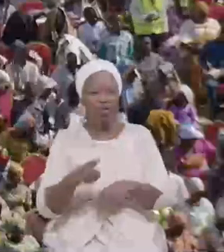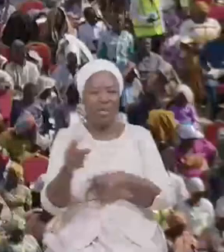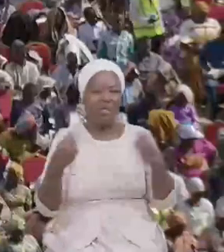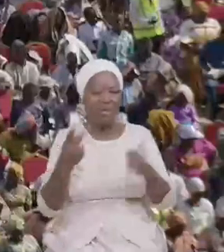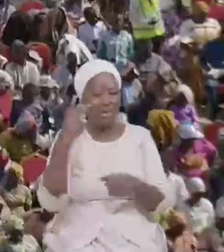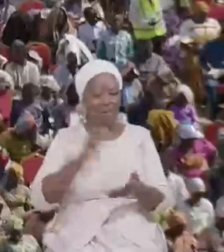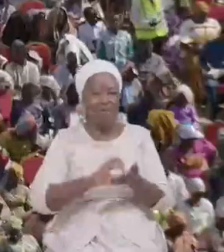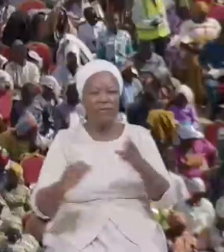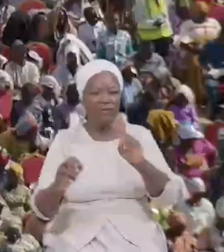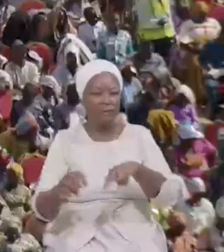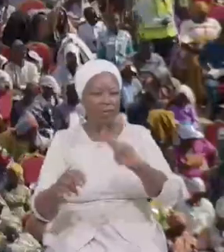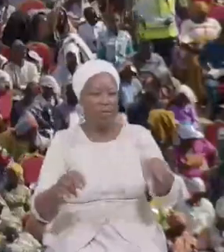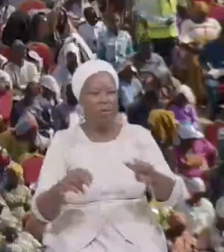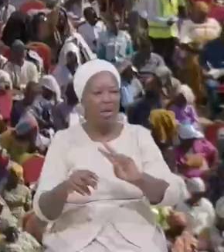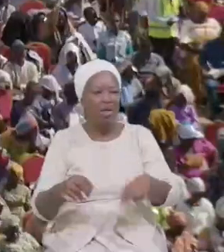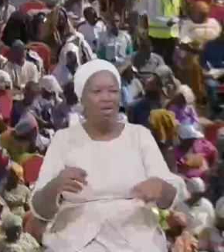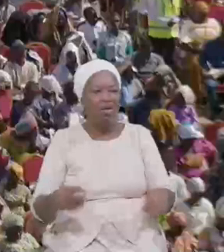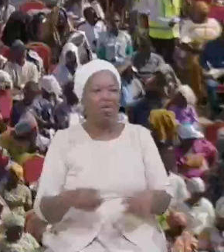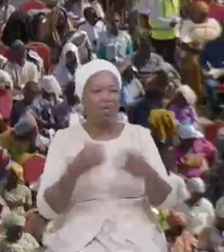Verset 22 dit, tout cela